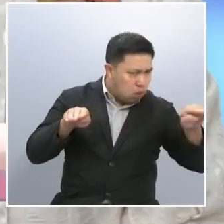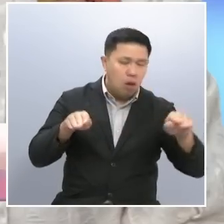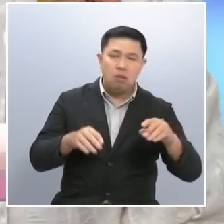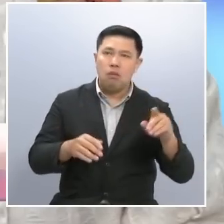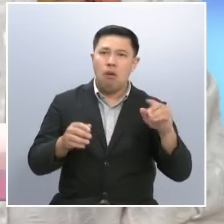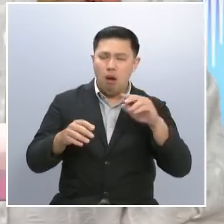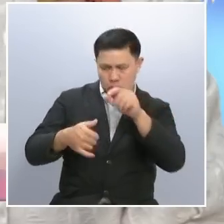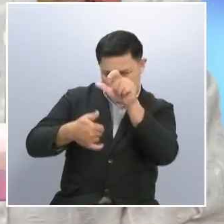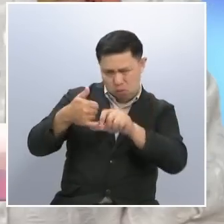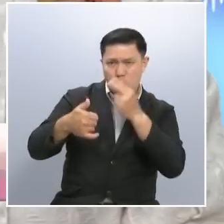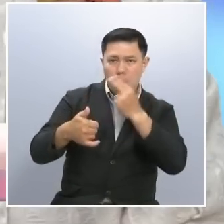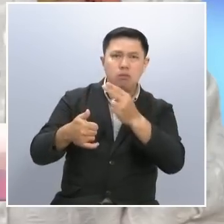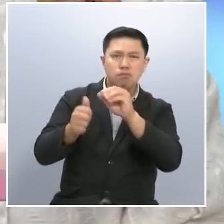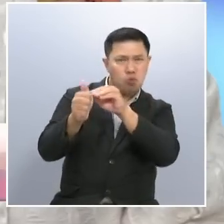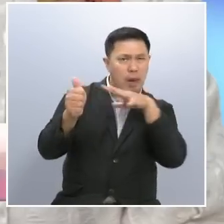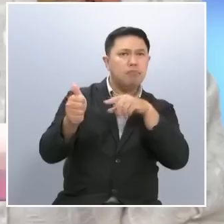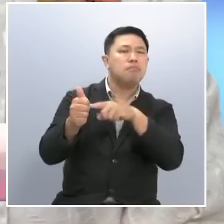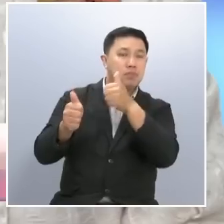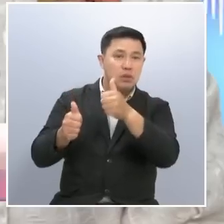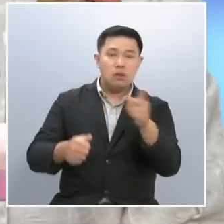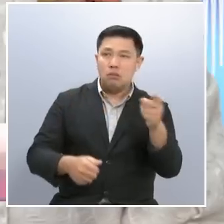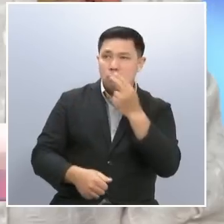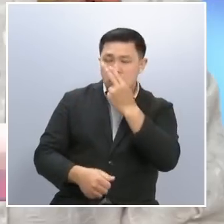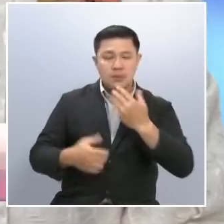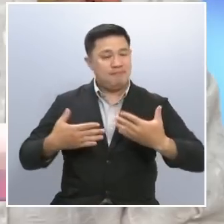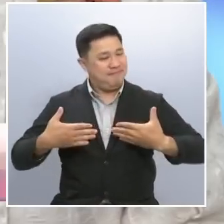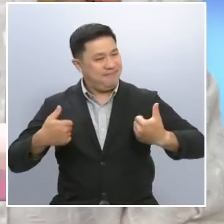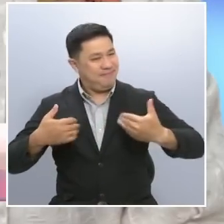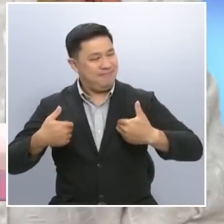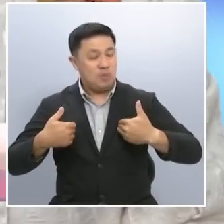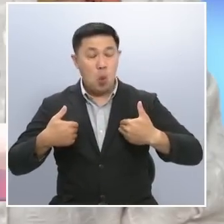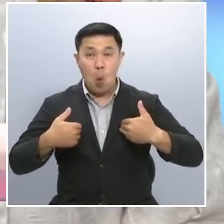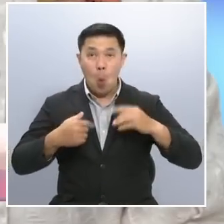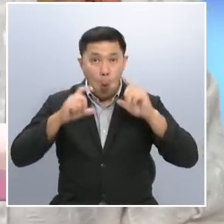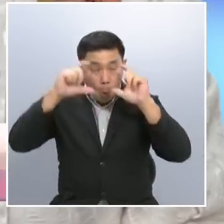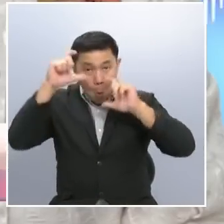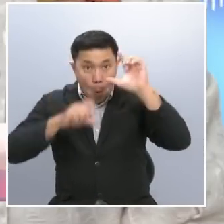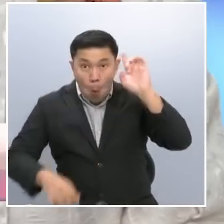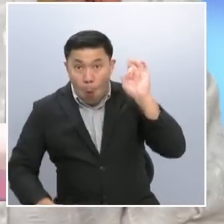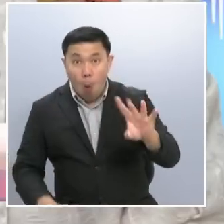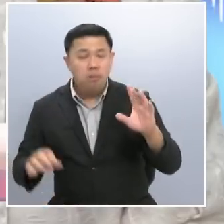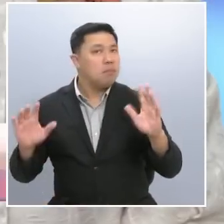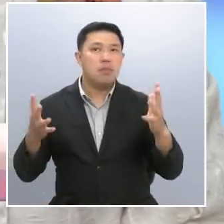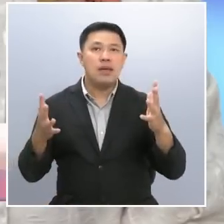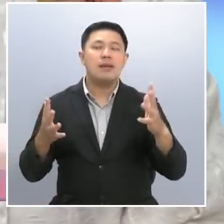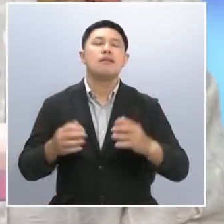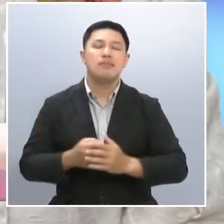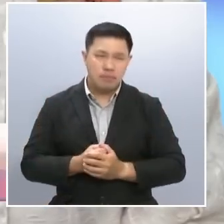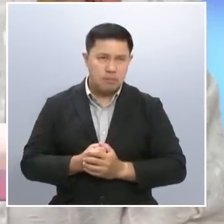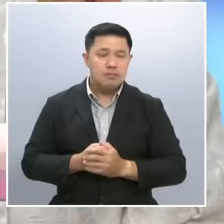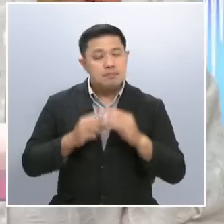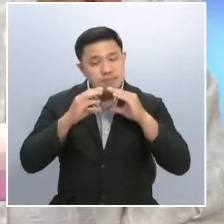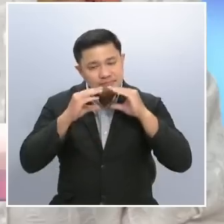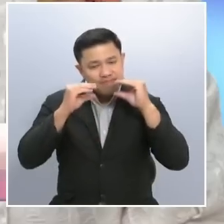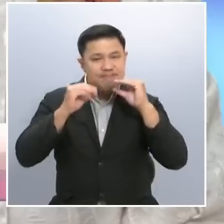ผู้นำเมื่อวานนี้เราจะได้เห็นภาวะที่เขามีความยินดีดีใจเขาก็ไม่ได้แสดงอาการริมโลกจนเกินเหตุจะเห็นว่าเค้ายิ้ม